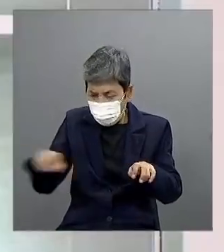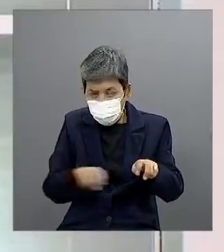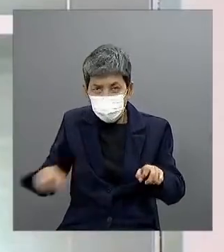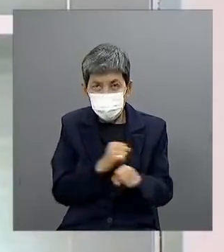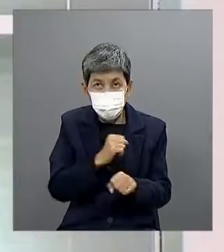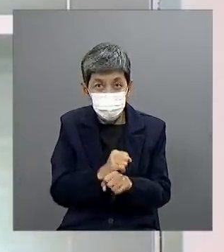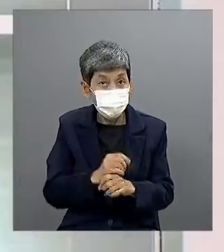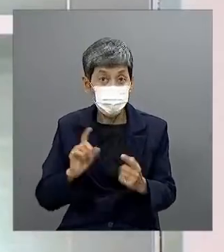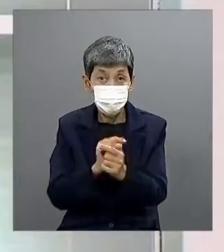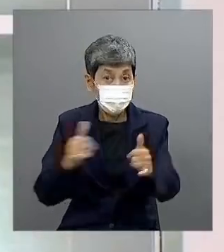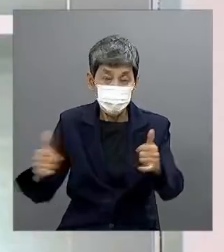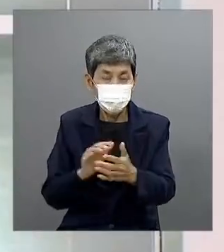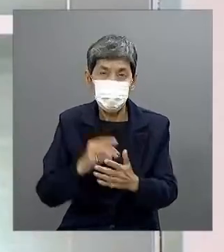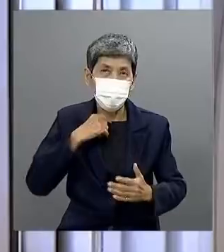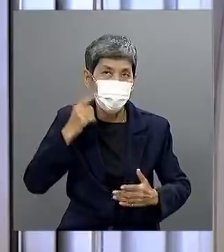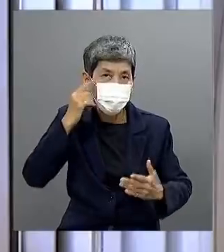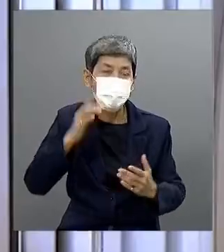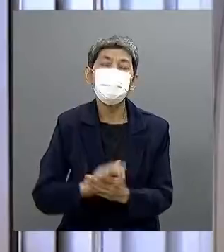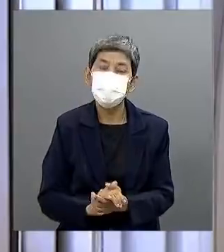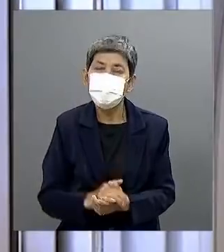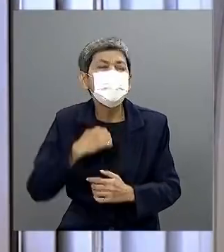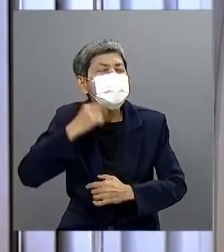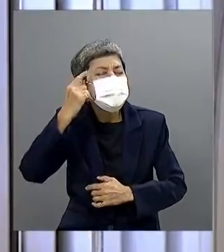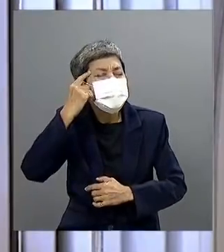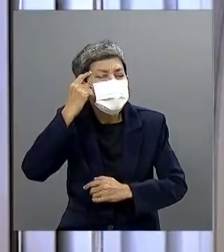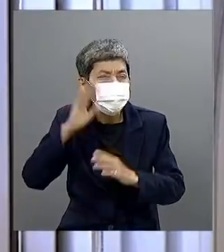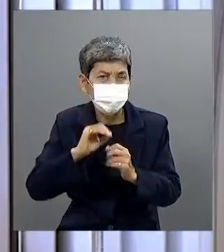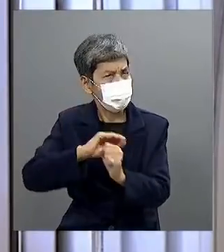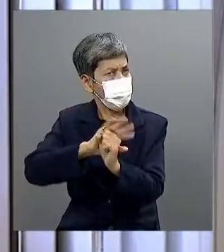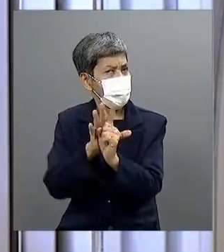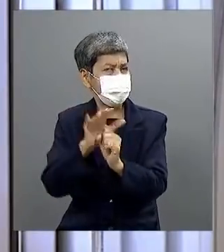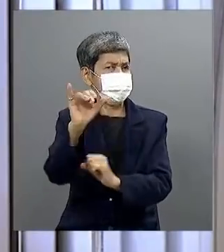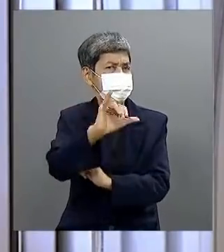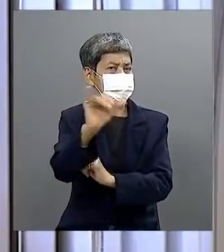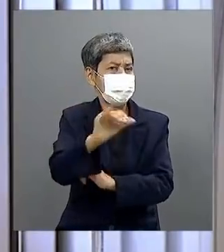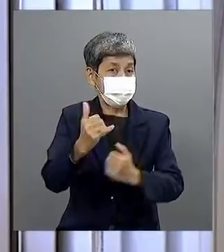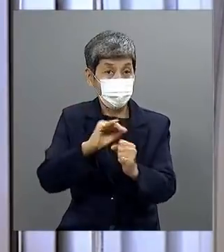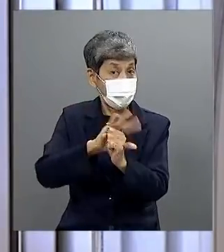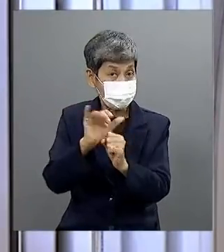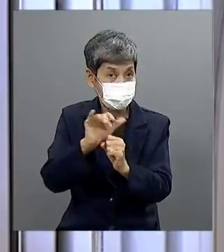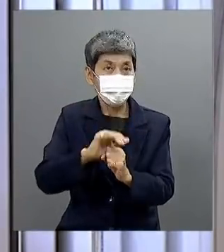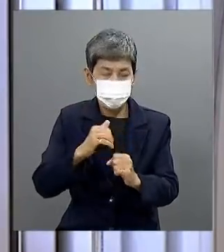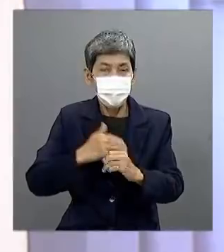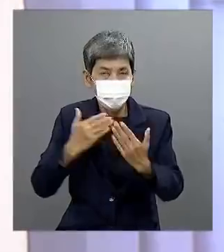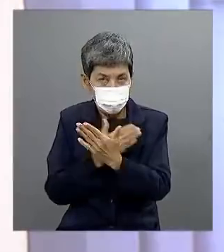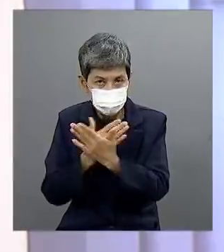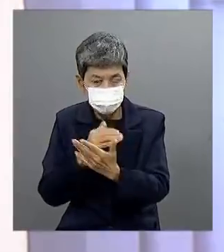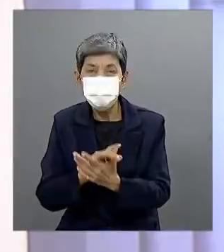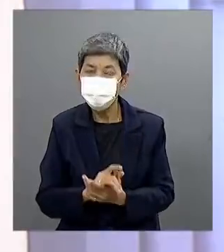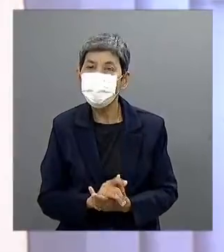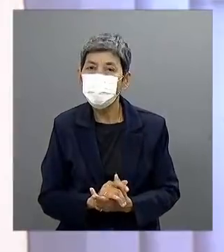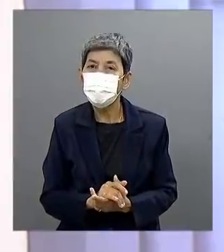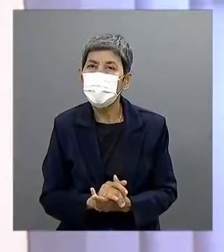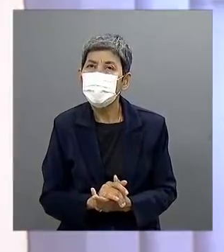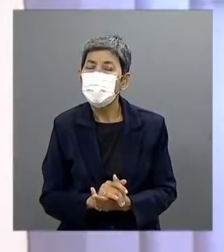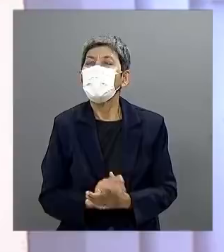รอคะ ก็ไม่รู้ยังไงเพราะตอนนั้นที่เขาคิดออกมาคือมันยังไม่มีโควิดไงแต่ตอนนี้มีโควิดก็อาจจะต้องเปลี่ยน ใช่แล้วค่ะเอาผ่อนคลายบ